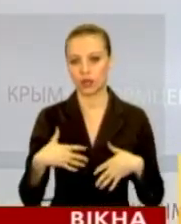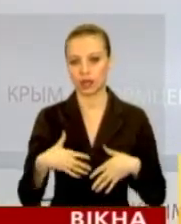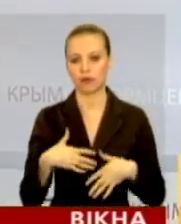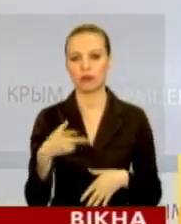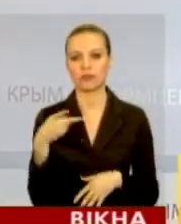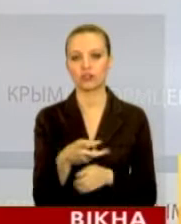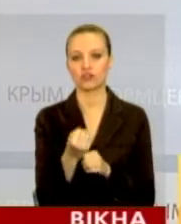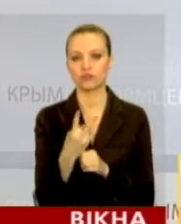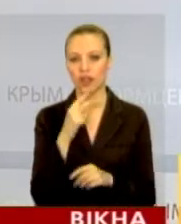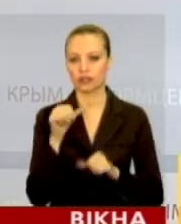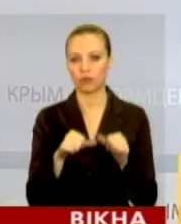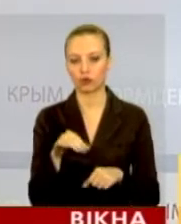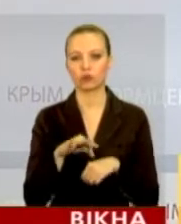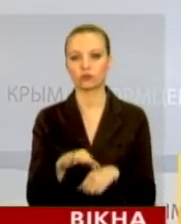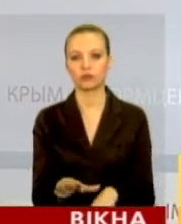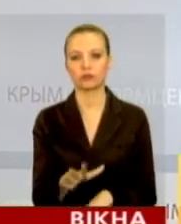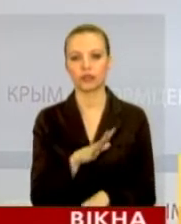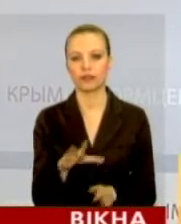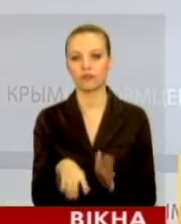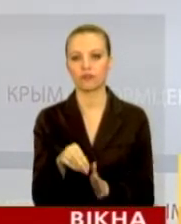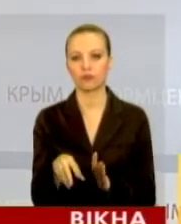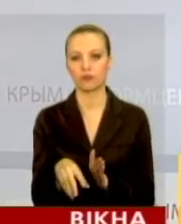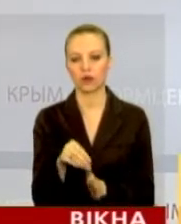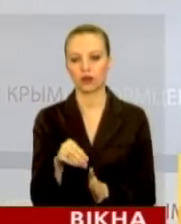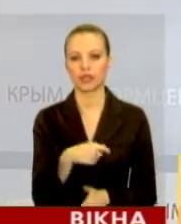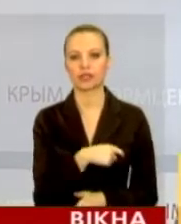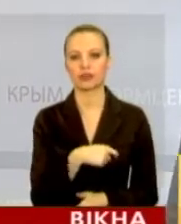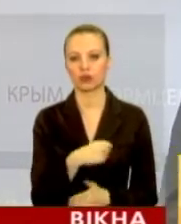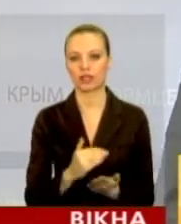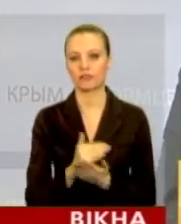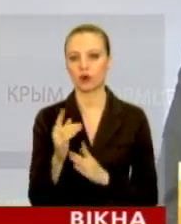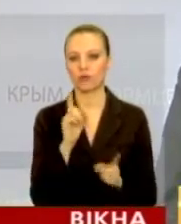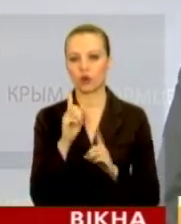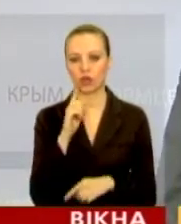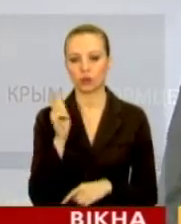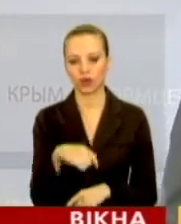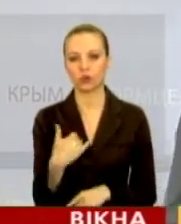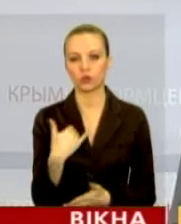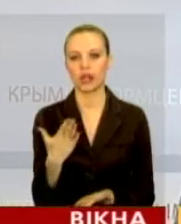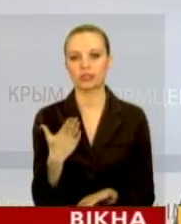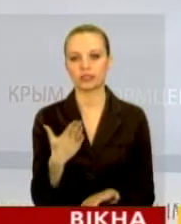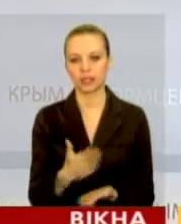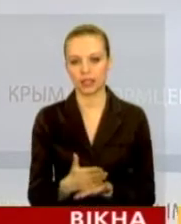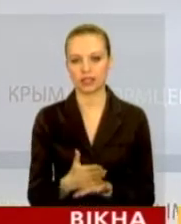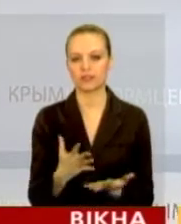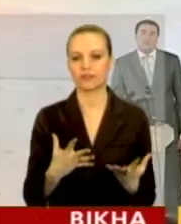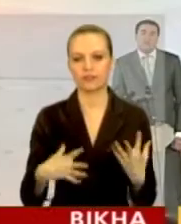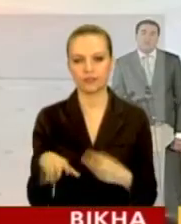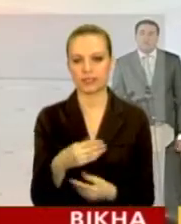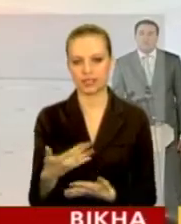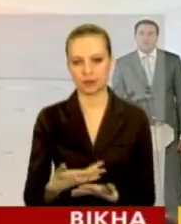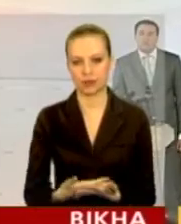в 2012 році проходили вибори депутатів Верховної Ради України. У нас є фізичні всі